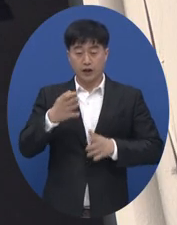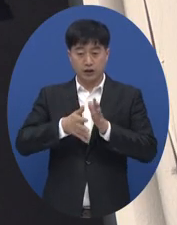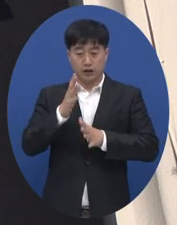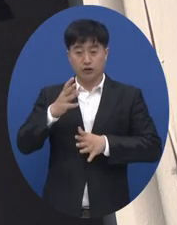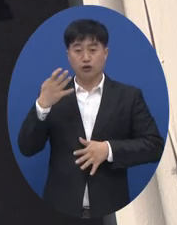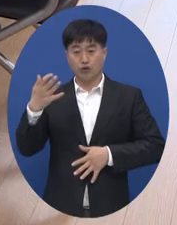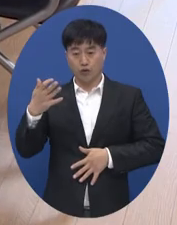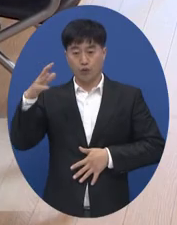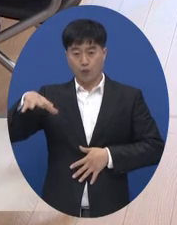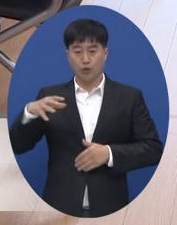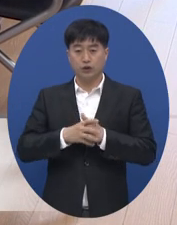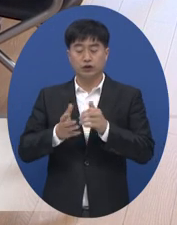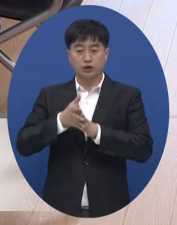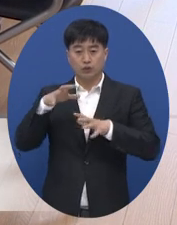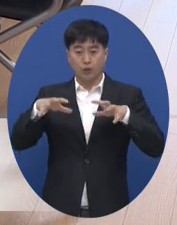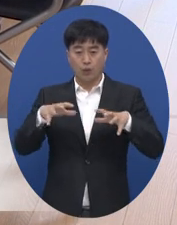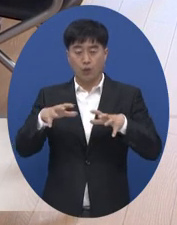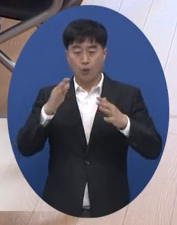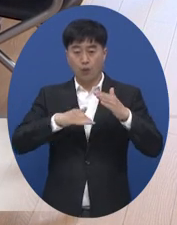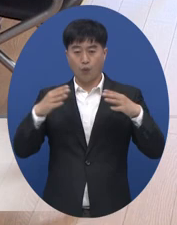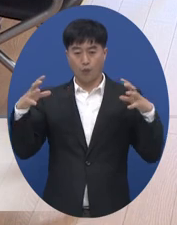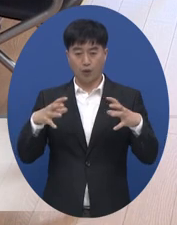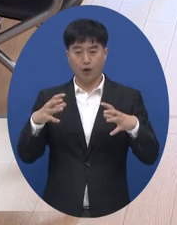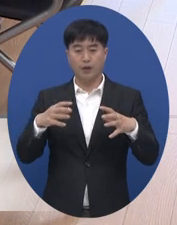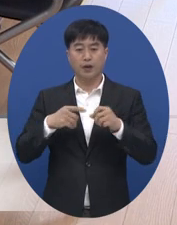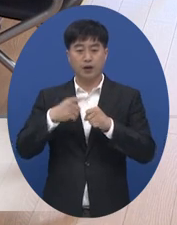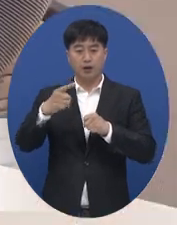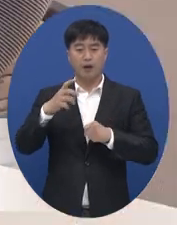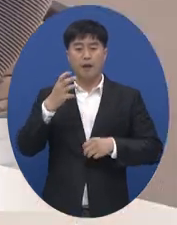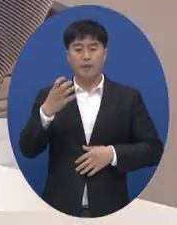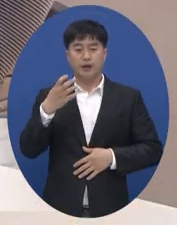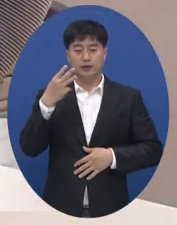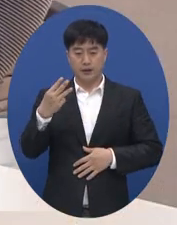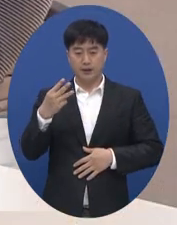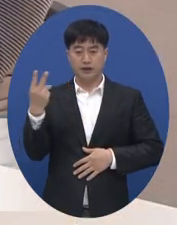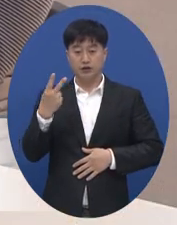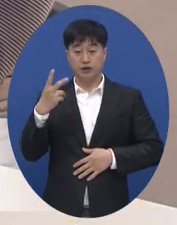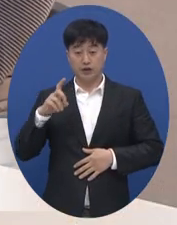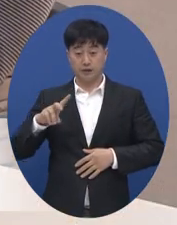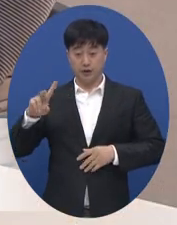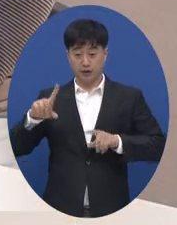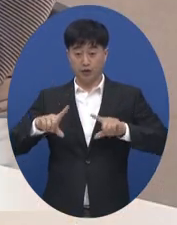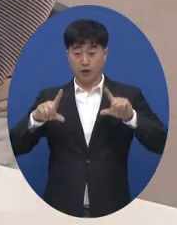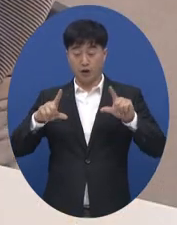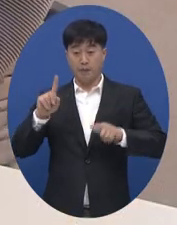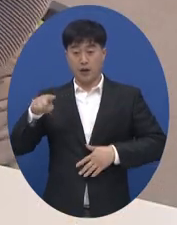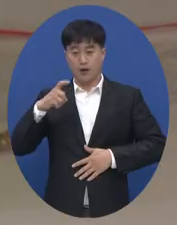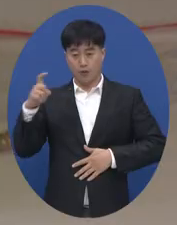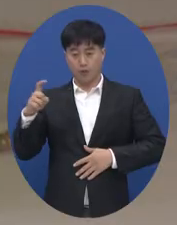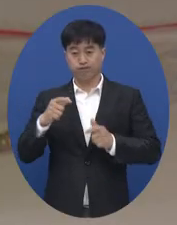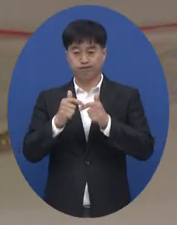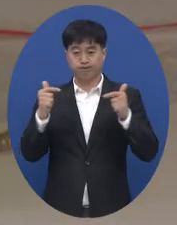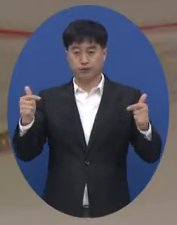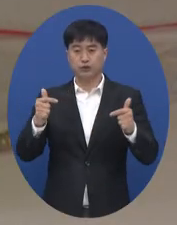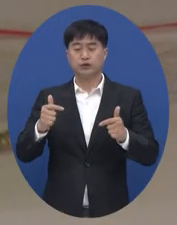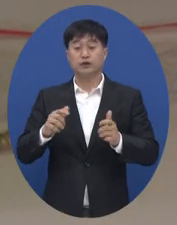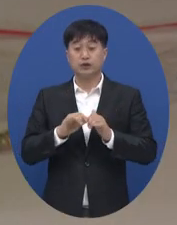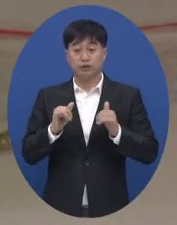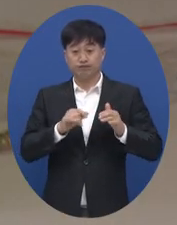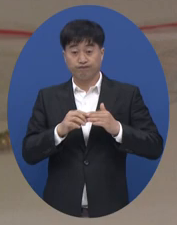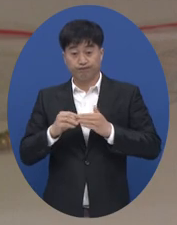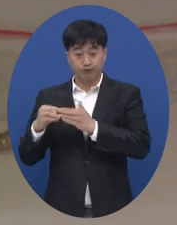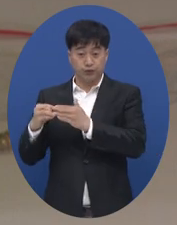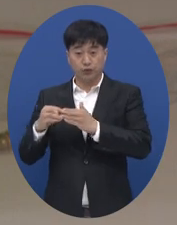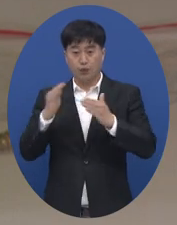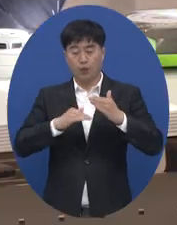18곳 도는 시군 공모를 통해 내년엔 40 색 옷 오늘 2012년 n100 열고 까지 확대해 주민